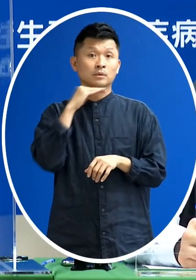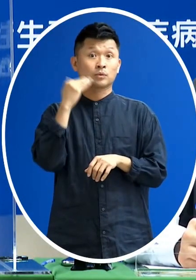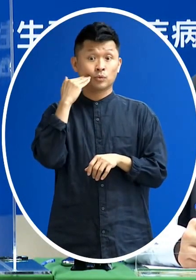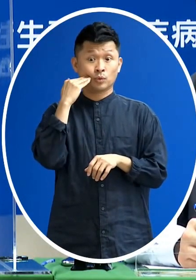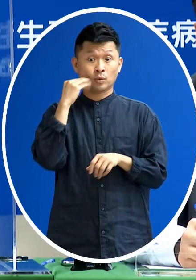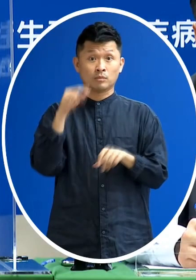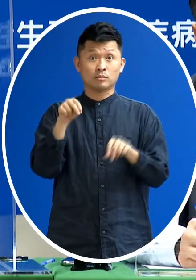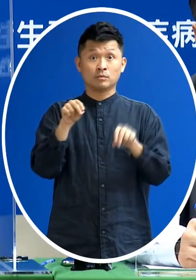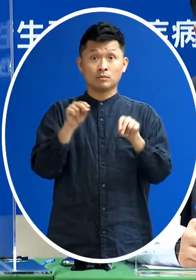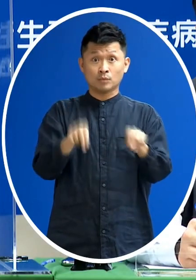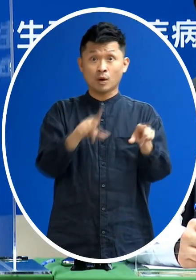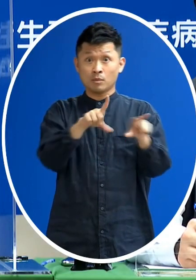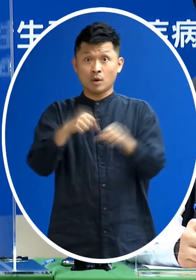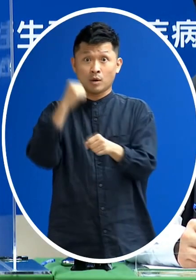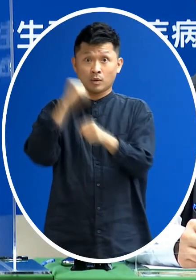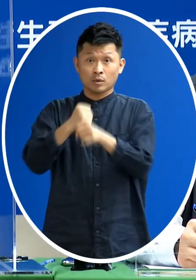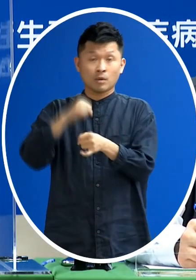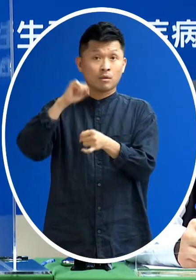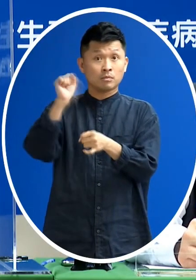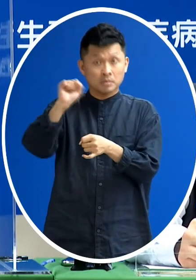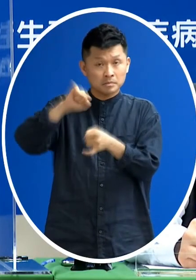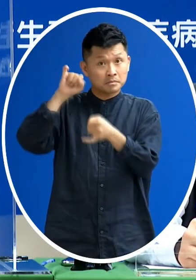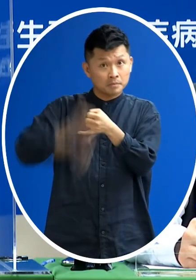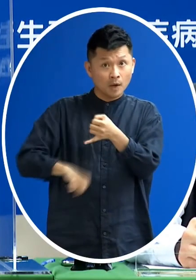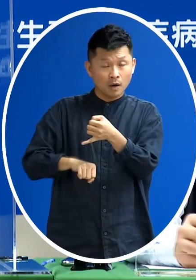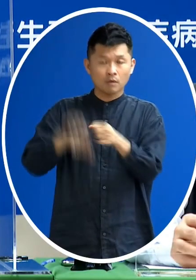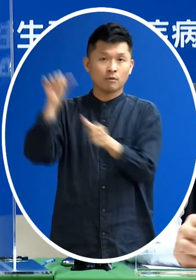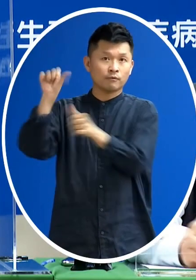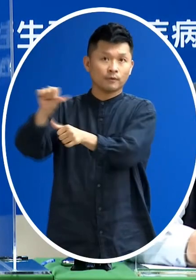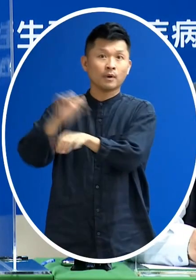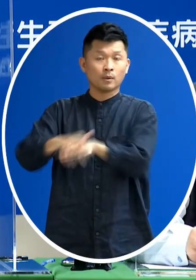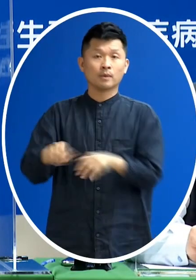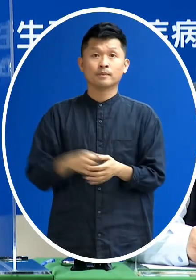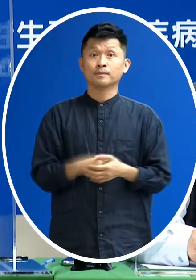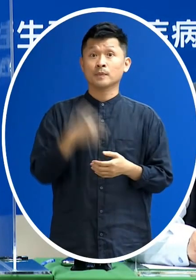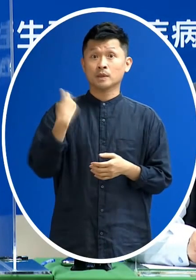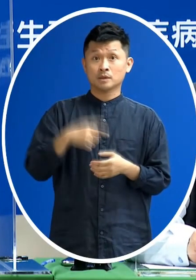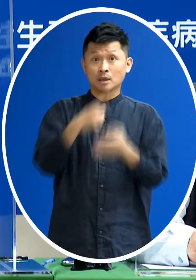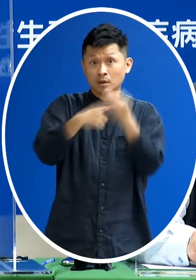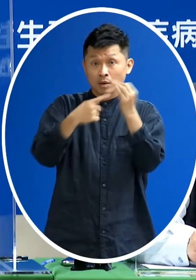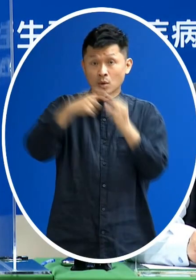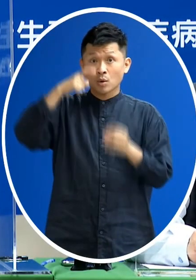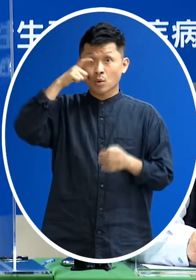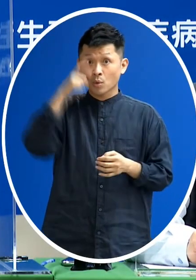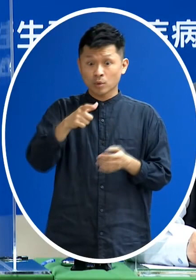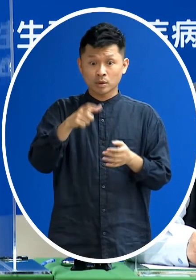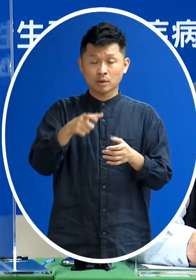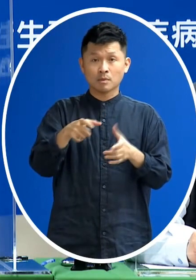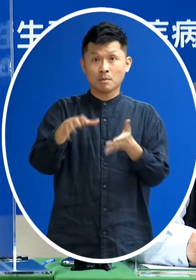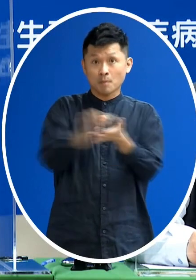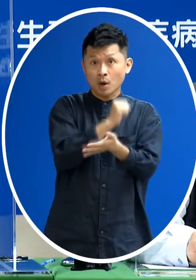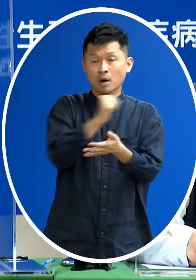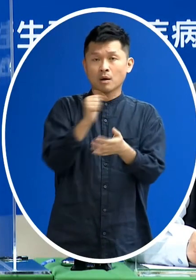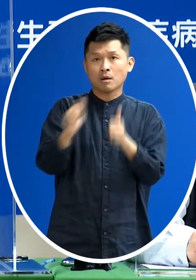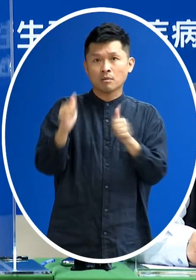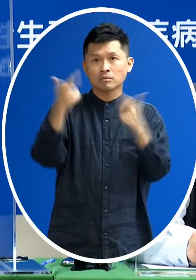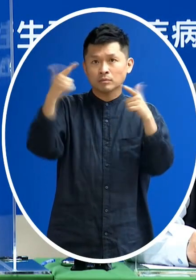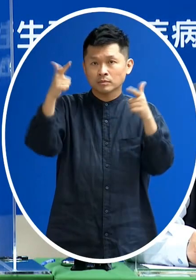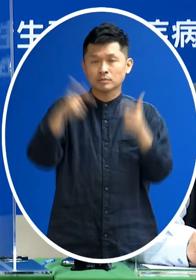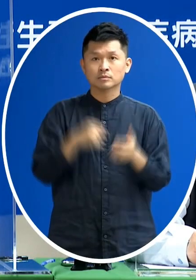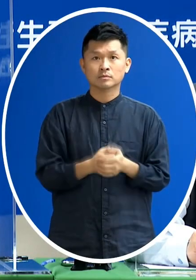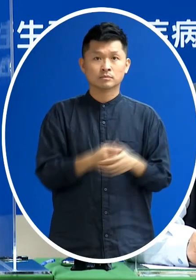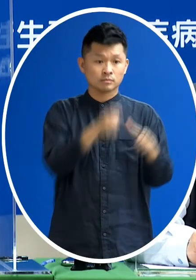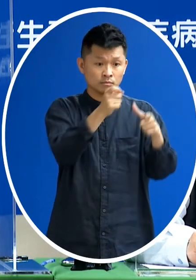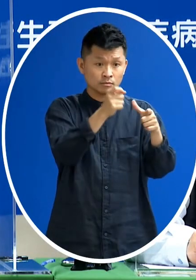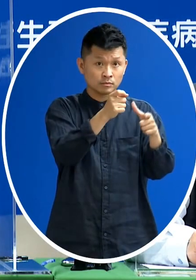就一定的处分，那而且也不是一个固定量的一个招标，所以在讲这它的厂商资